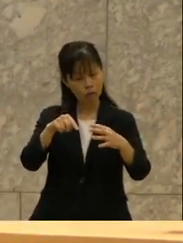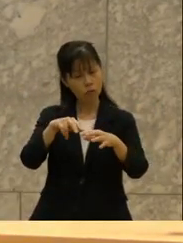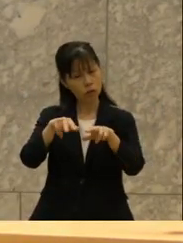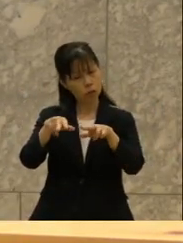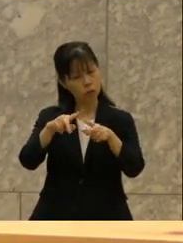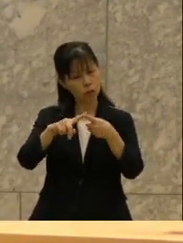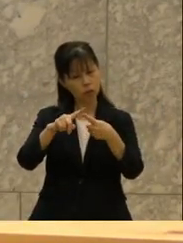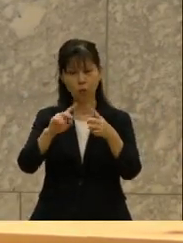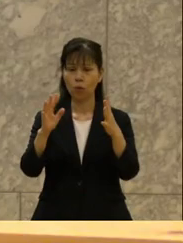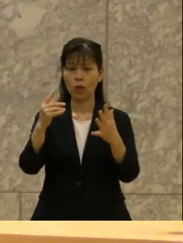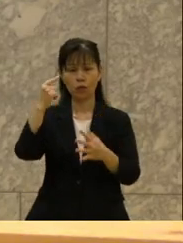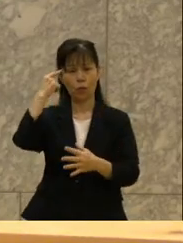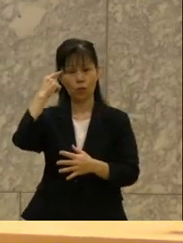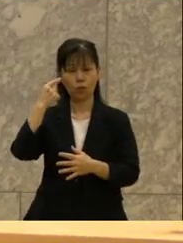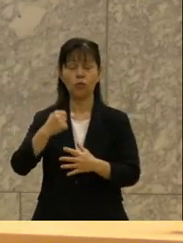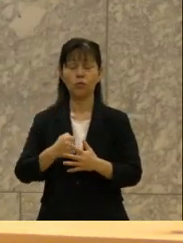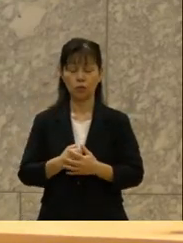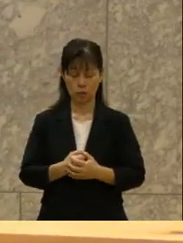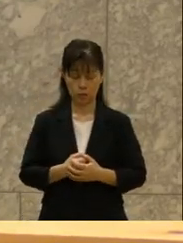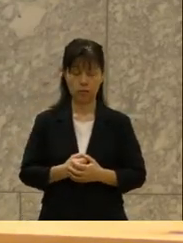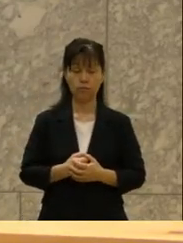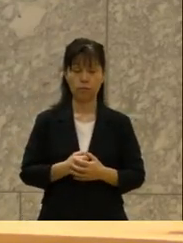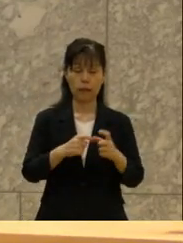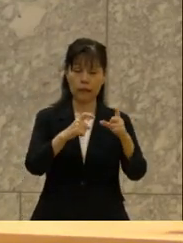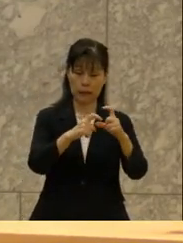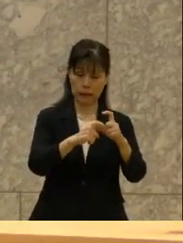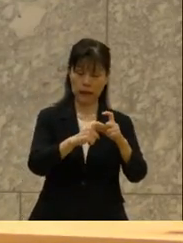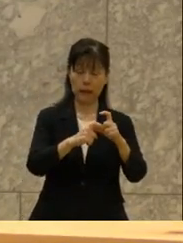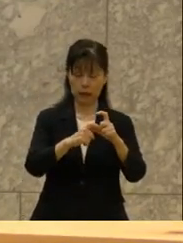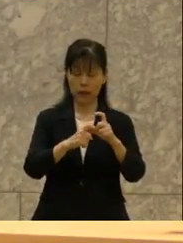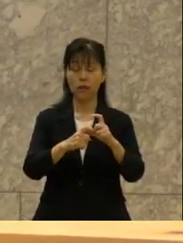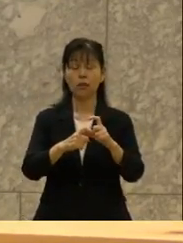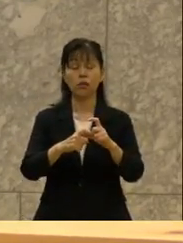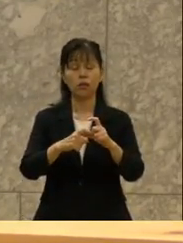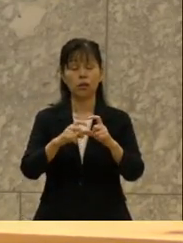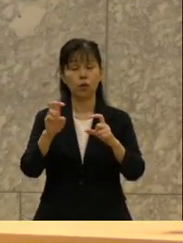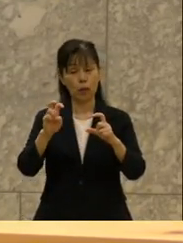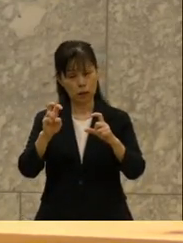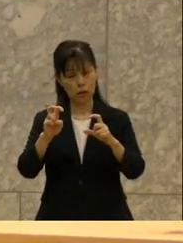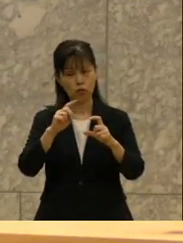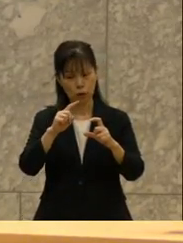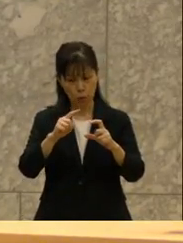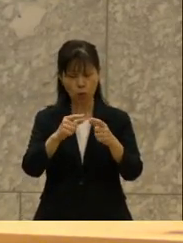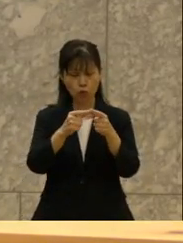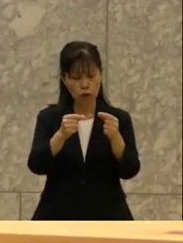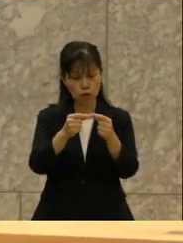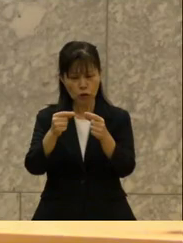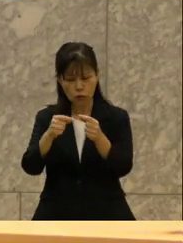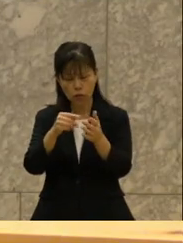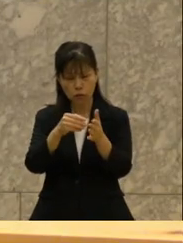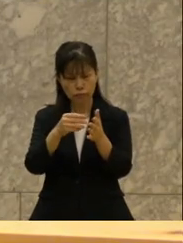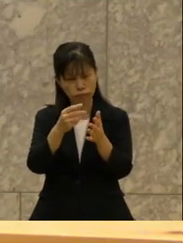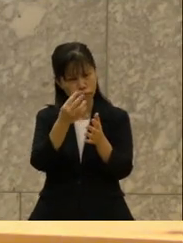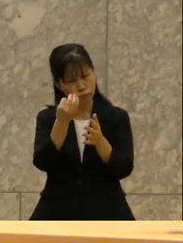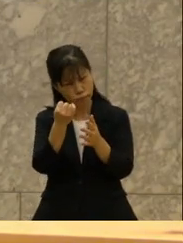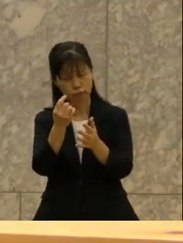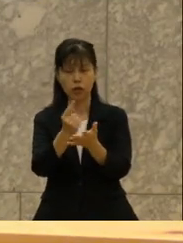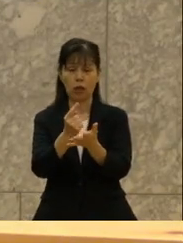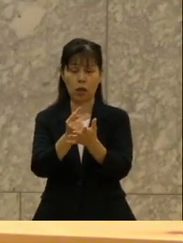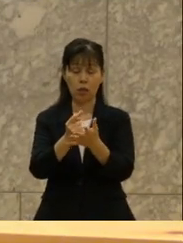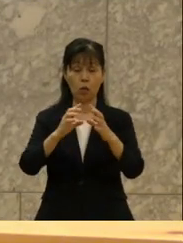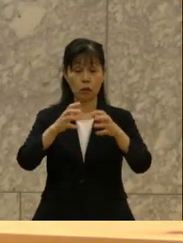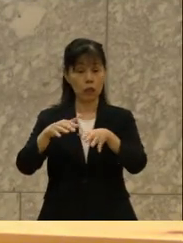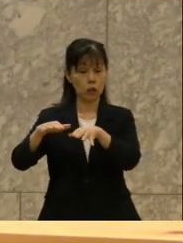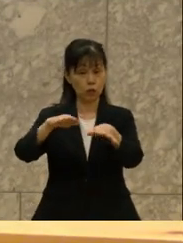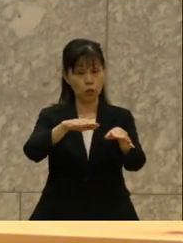例えばG20とかですねそう言っても来る国は限られているところが世界陸上となりますと